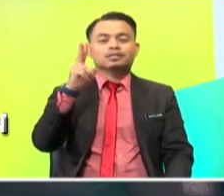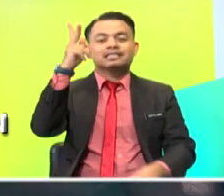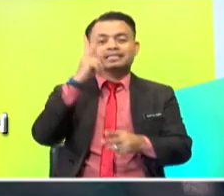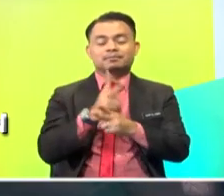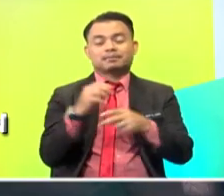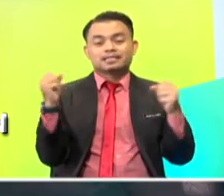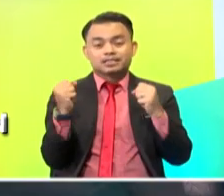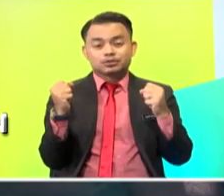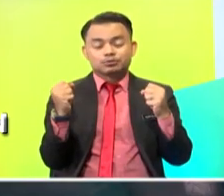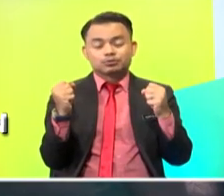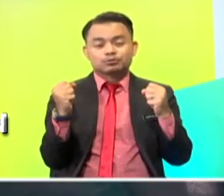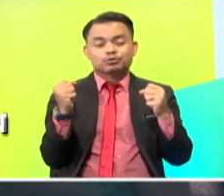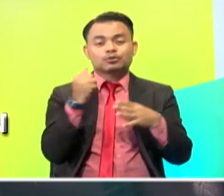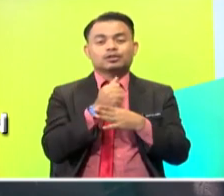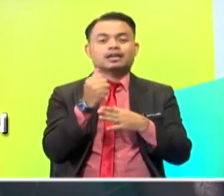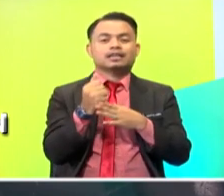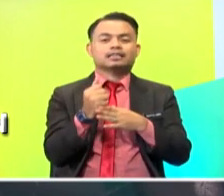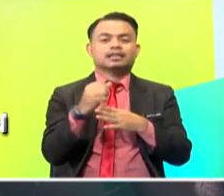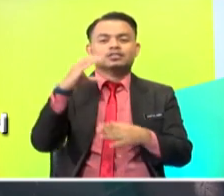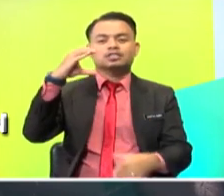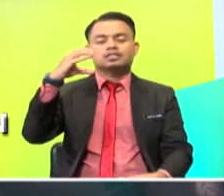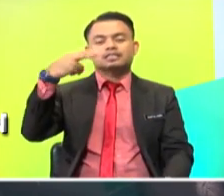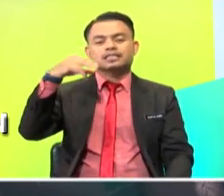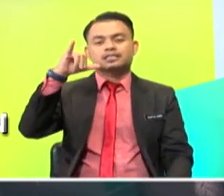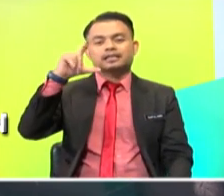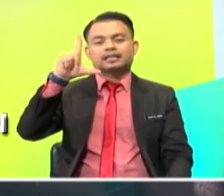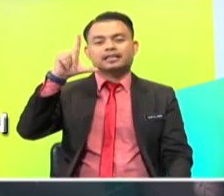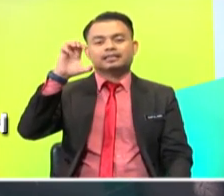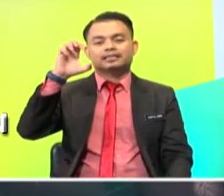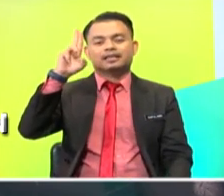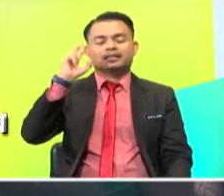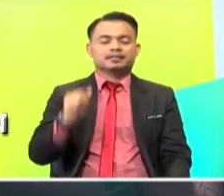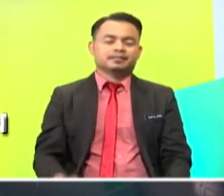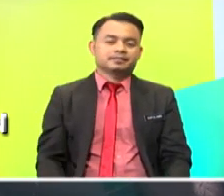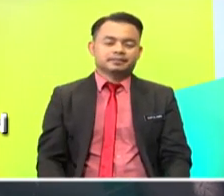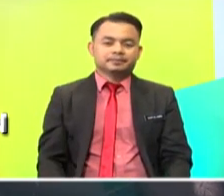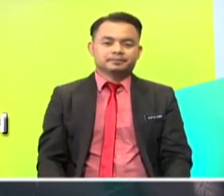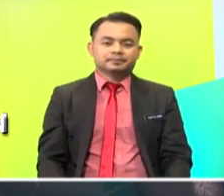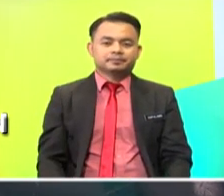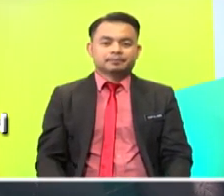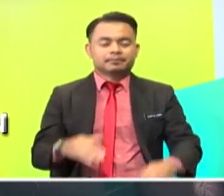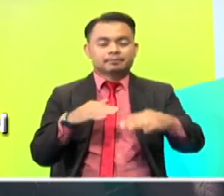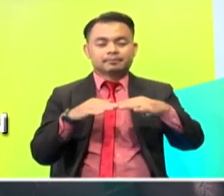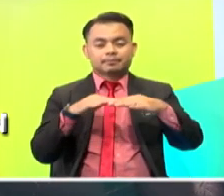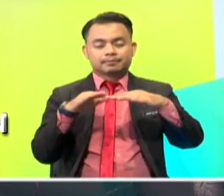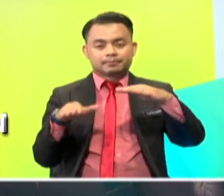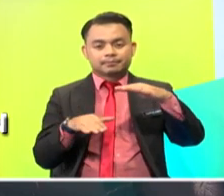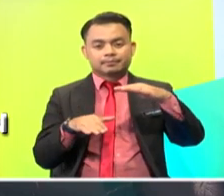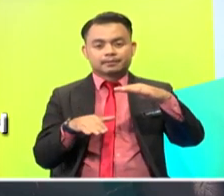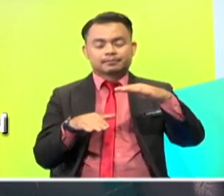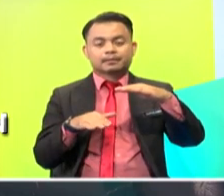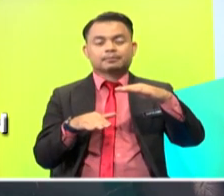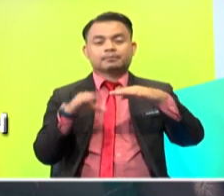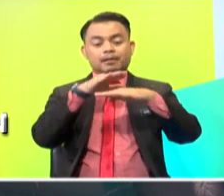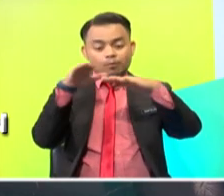Cile ataupun Child ah contohnya bahagian peti sejuk yang atas dan bagian bawah bukannya bahagia